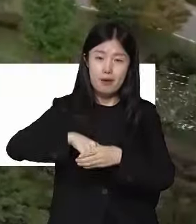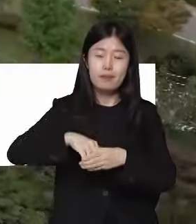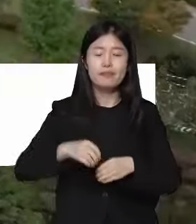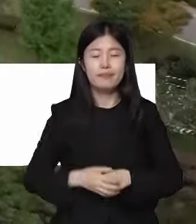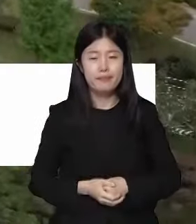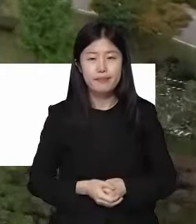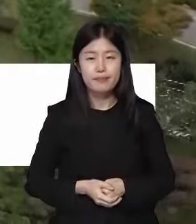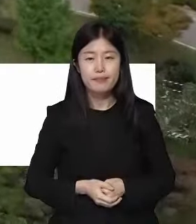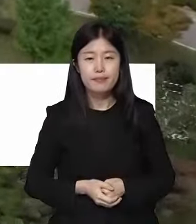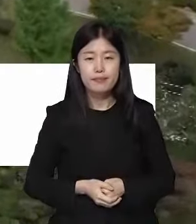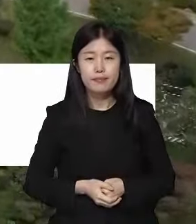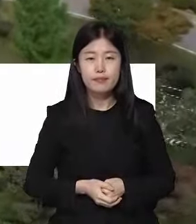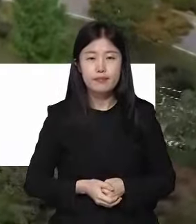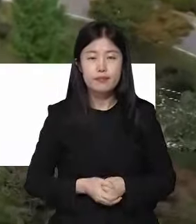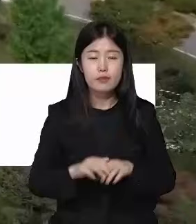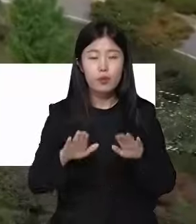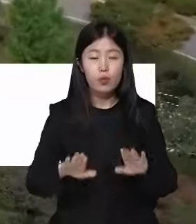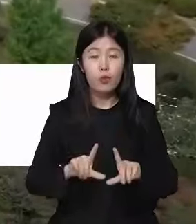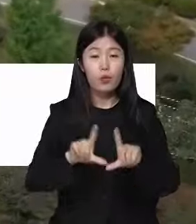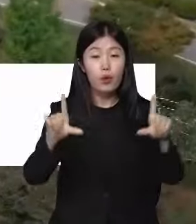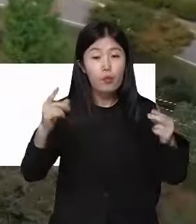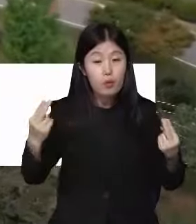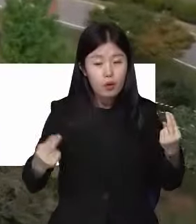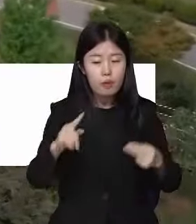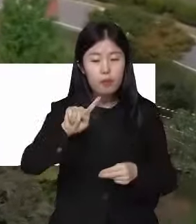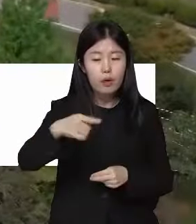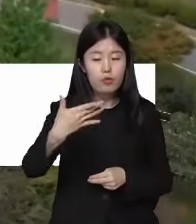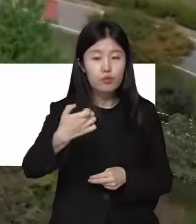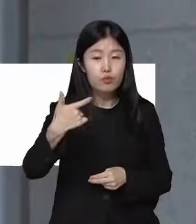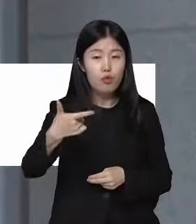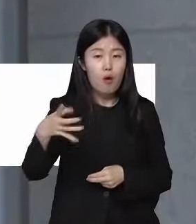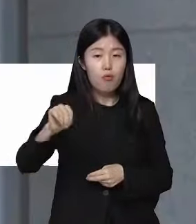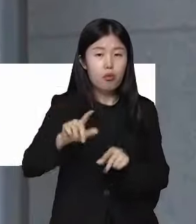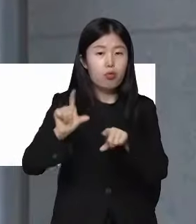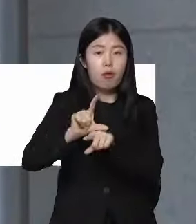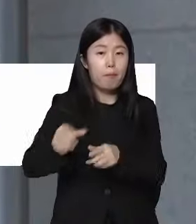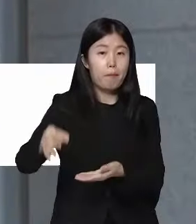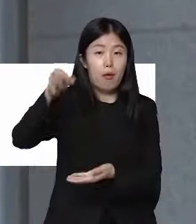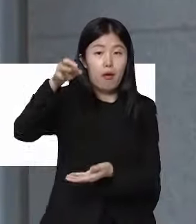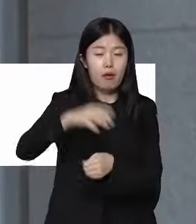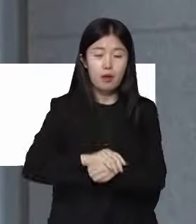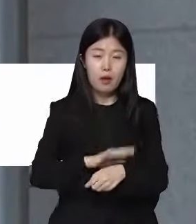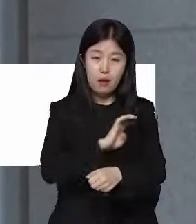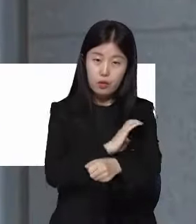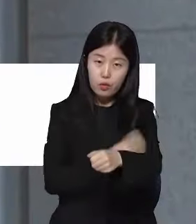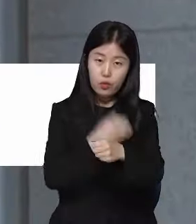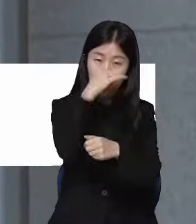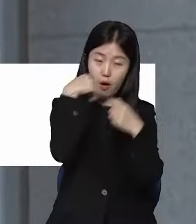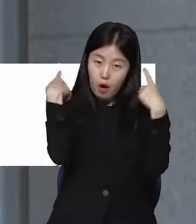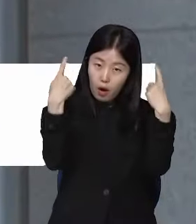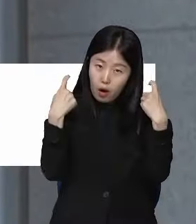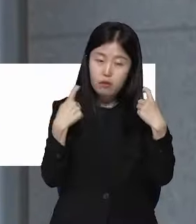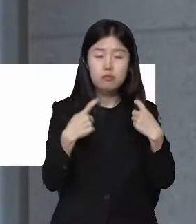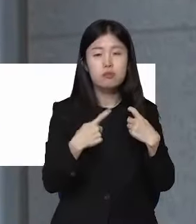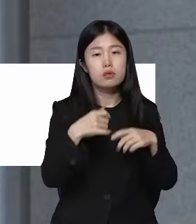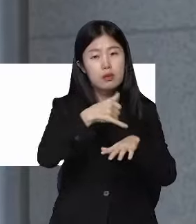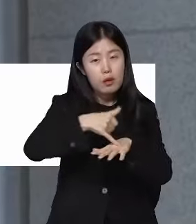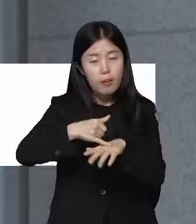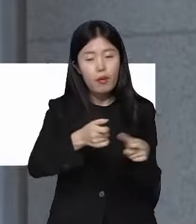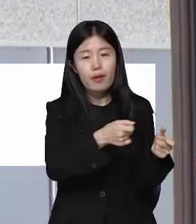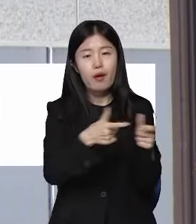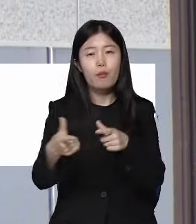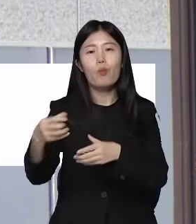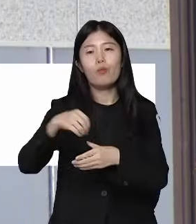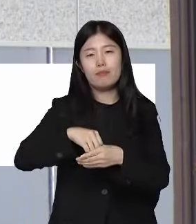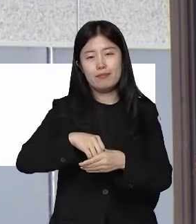반영됐다고 밝혔습니다. 이는 올해 대비 196억 원이 증가한 것으로 에너지, 관광, 농생명 핵심 사업이